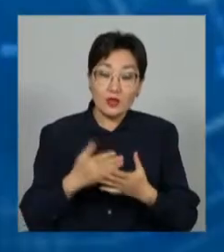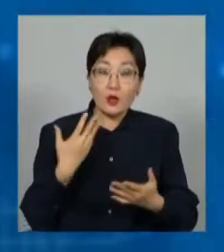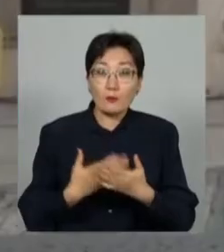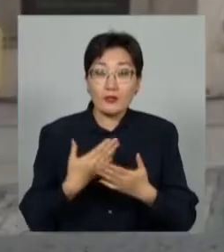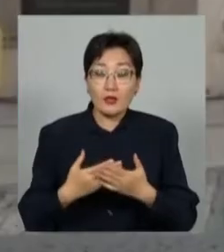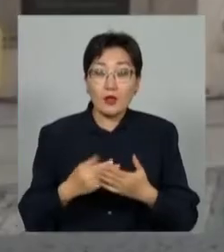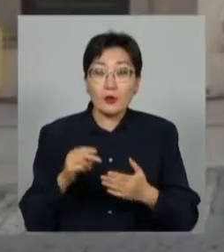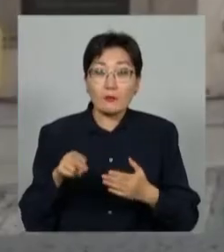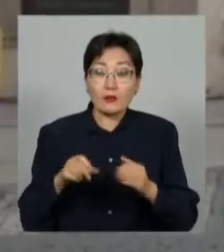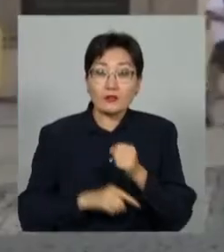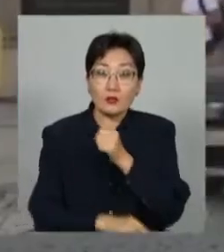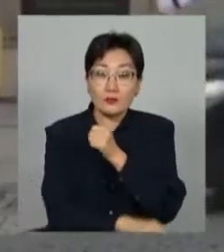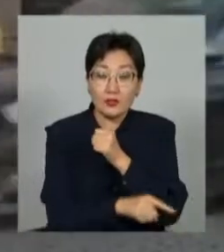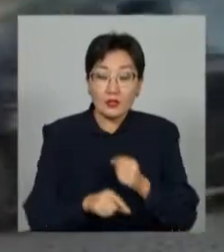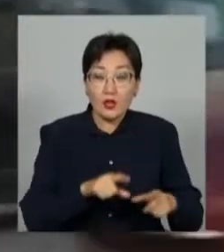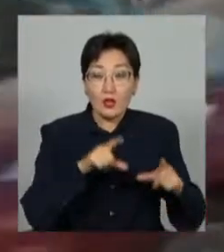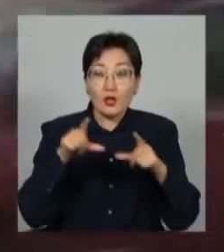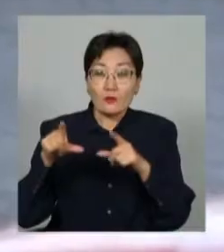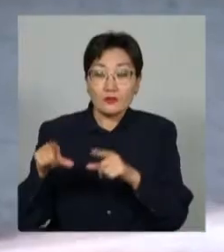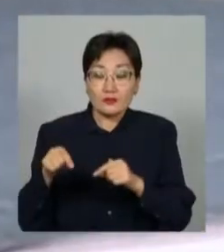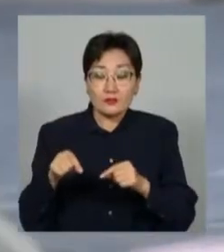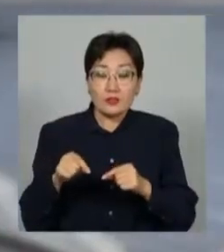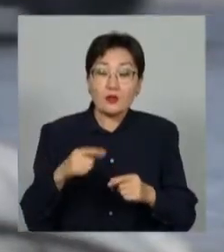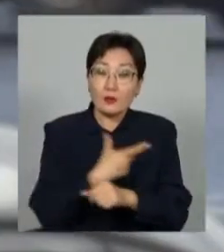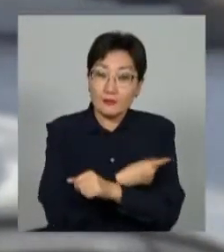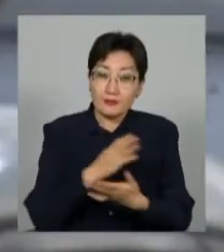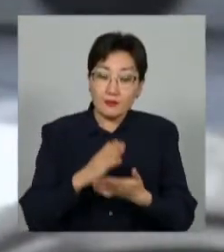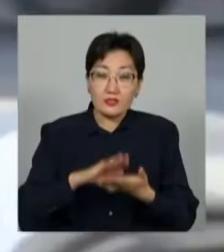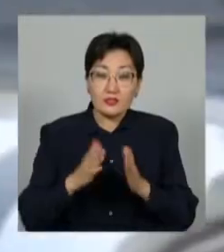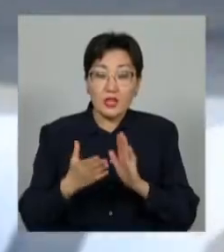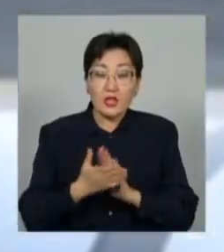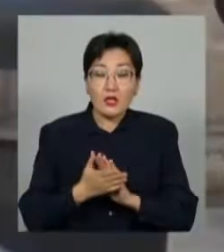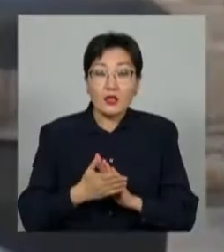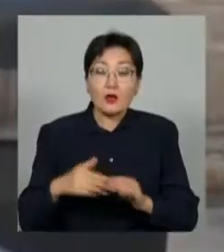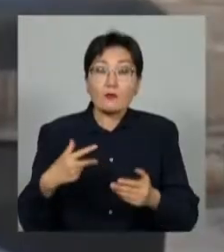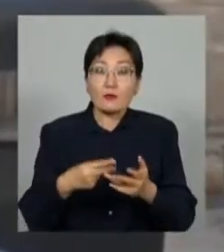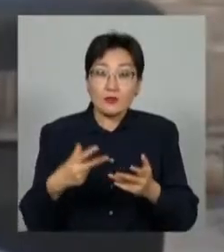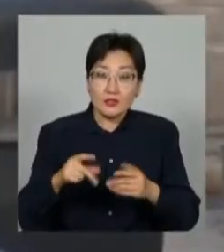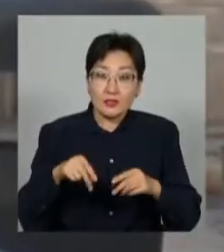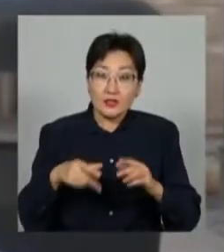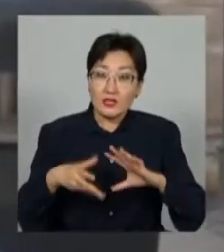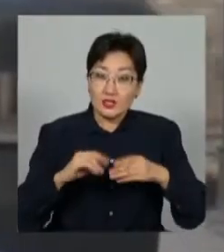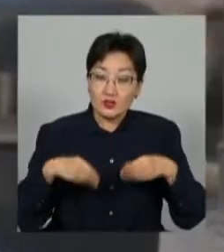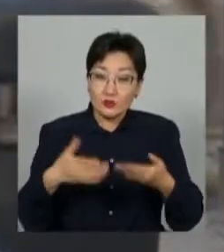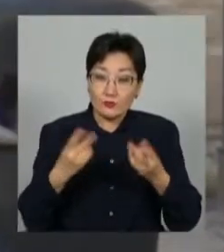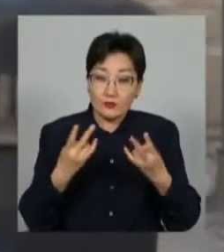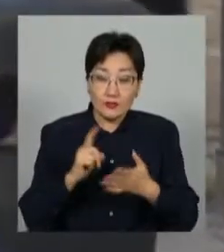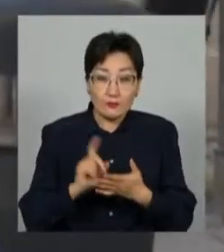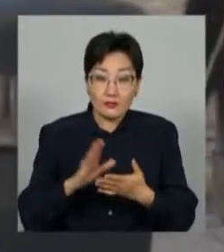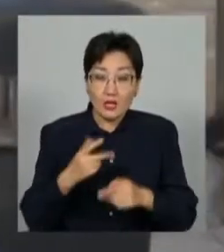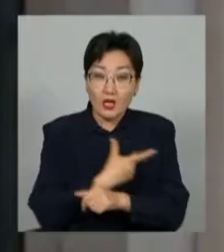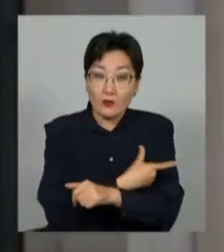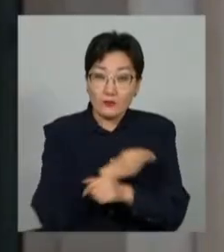Мәселен, Португалияға саяхаттайтын азаматтар екпе алған болса, онда ПТР сынамасының нәтижесін ұсынуға міндетті емес. Бұл талап